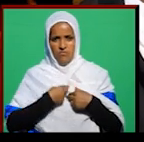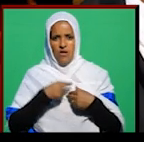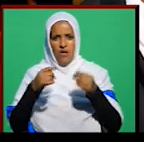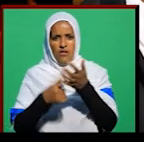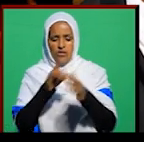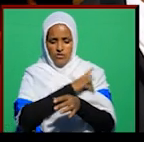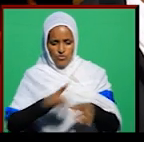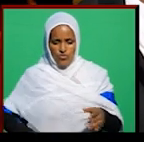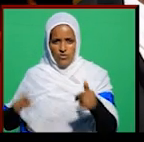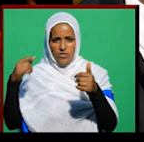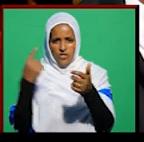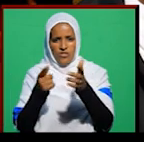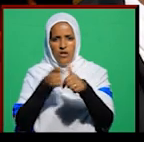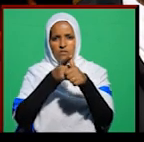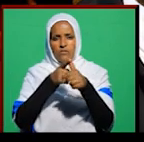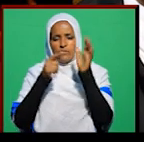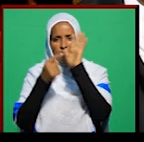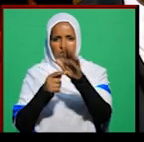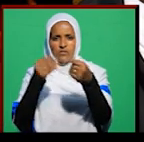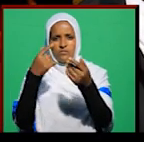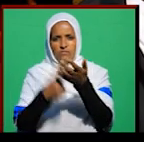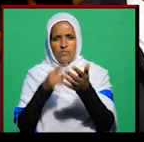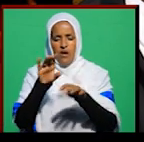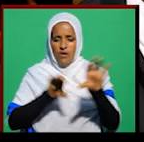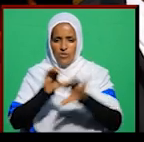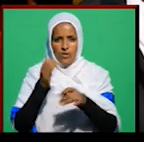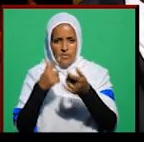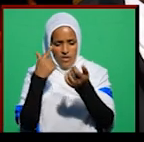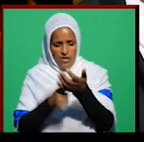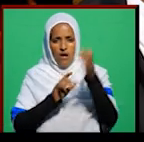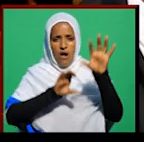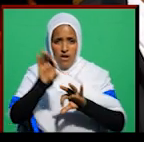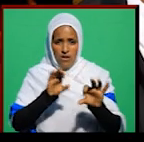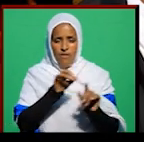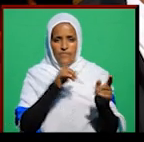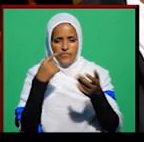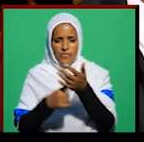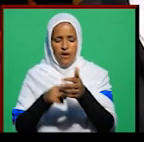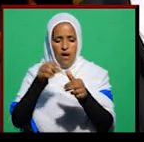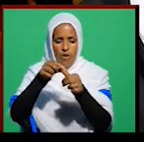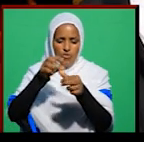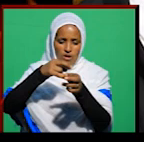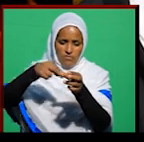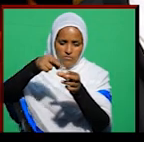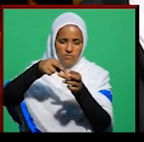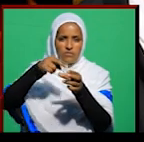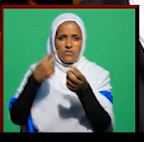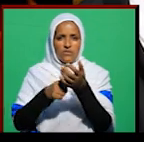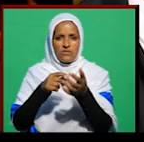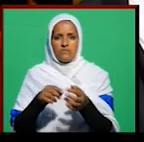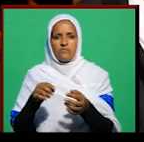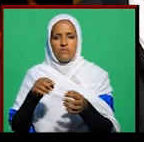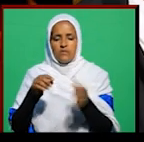በአንገታቸው ላይ የሚያስሩ አሉና ክርስቶስ ለዚያ አንዱ ምልክት ሰጥቷል። አድርጋለት ነበረ ያደረገችለትም ያ አውራጣቱን